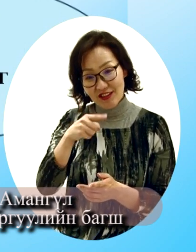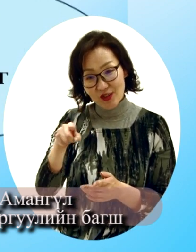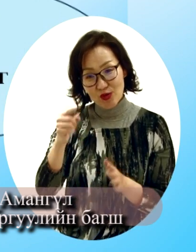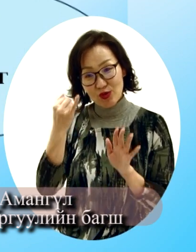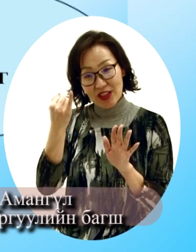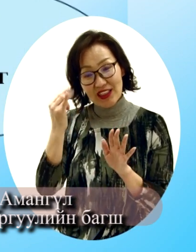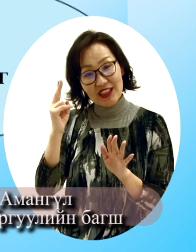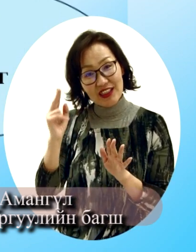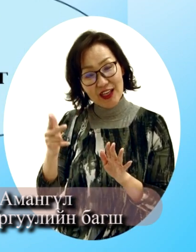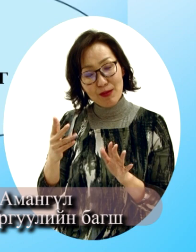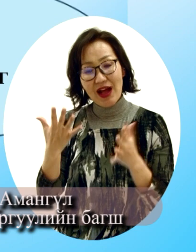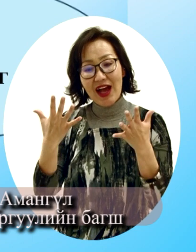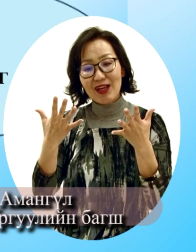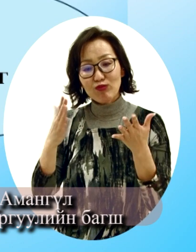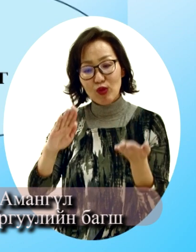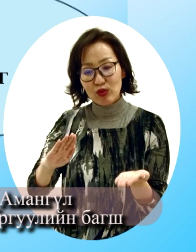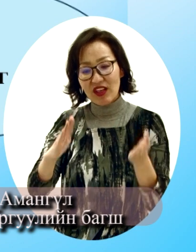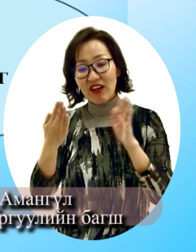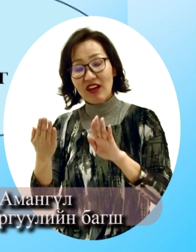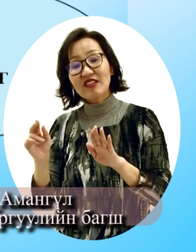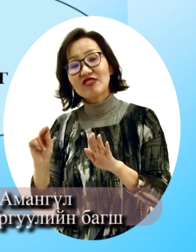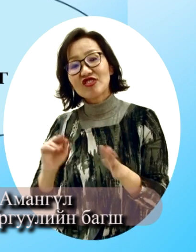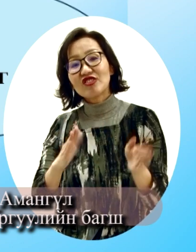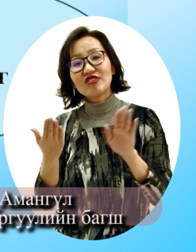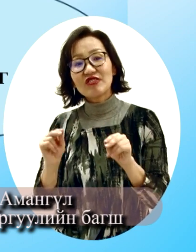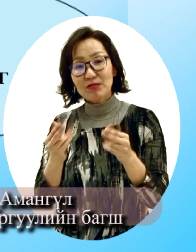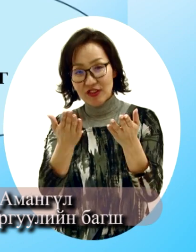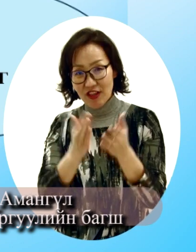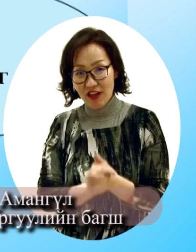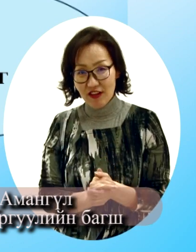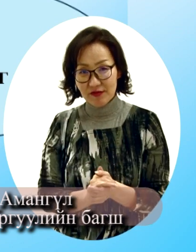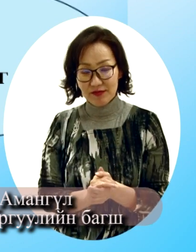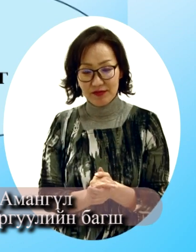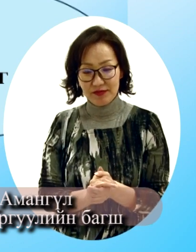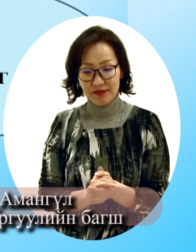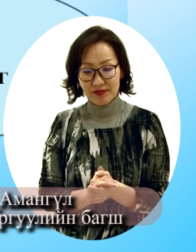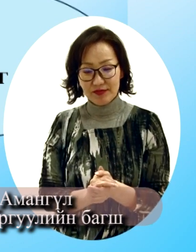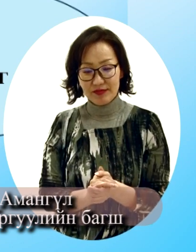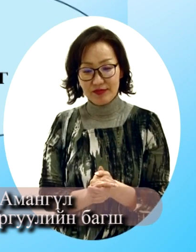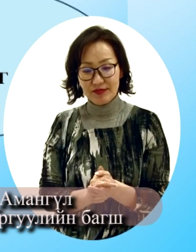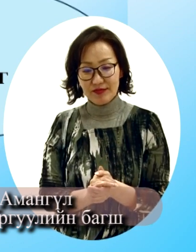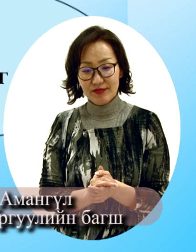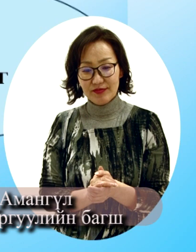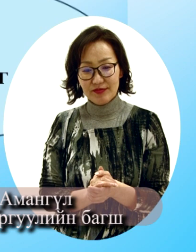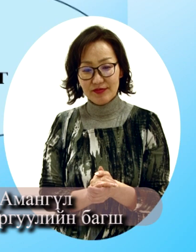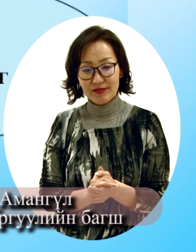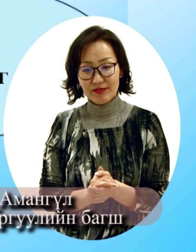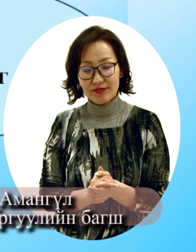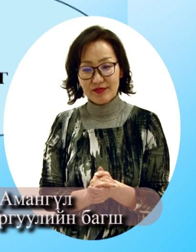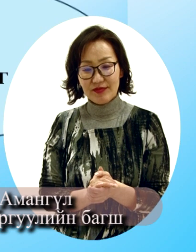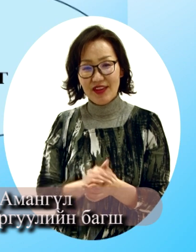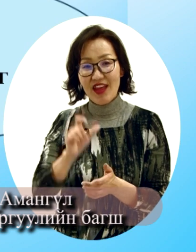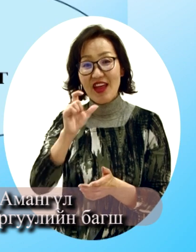Бөлшекті қысқарту, біліктерін пайдалана отырып, ондық бөлшекке айландырып жатқан боларсыңдар.